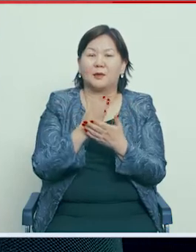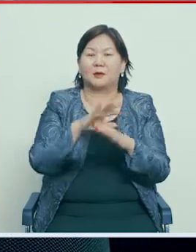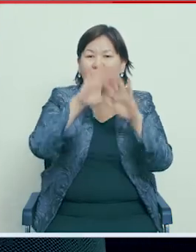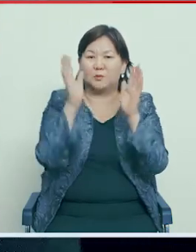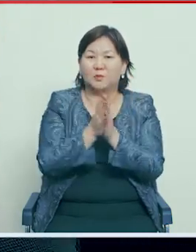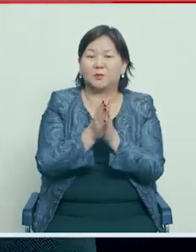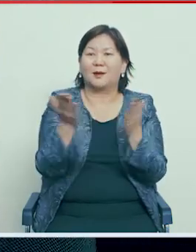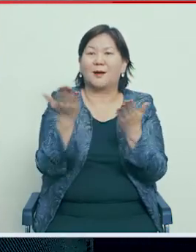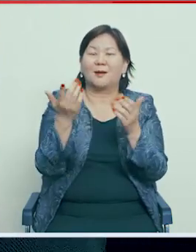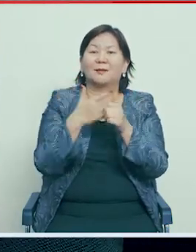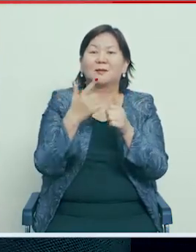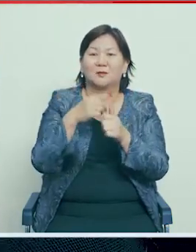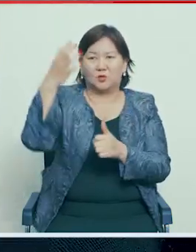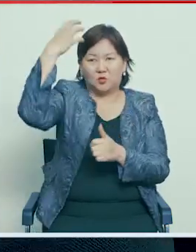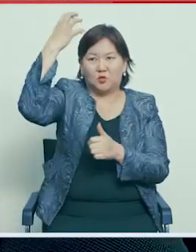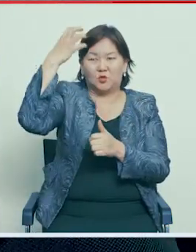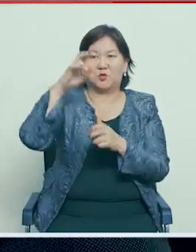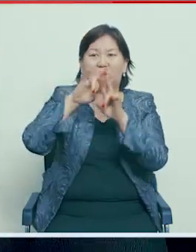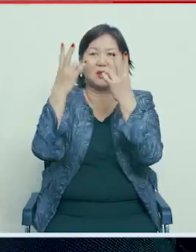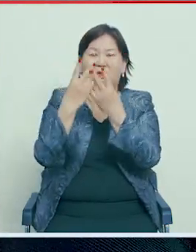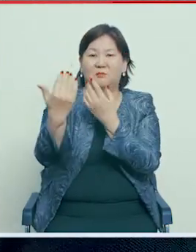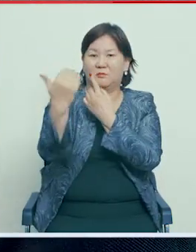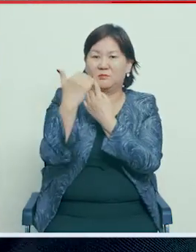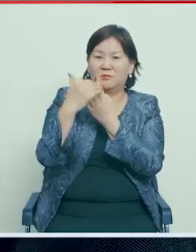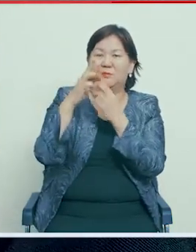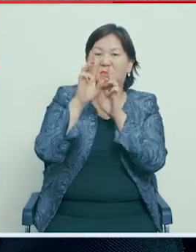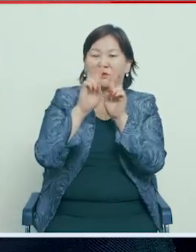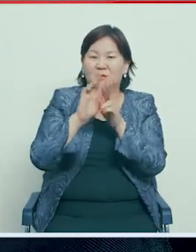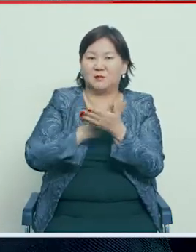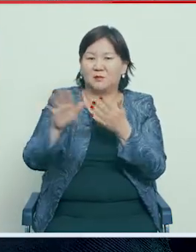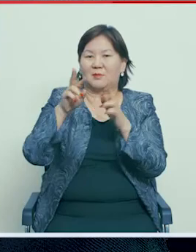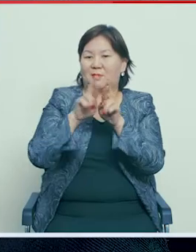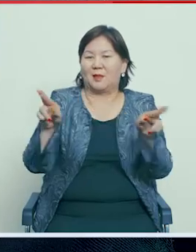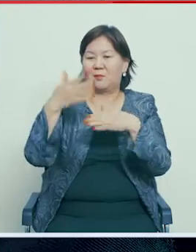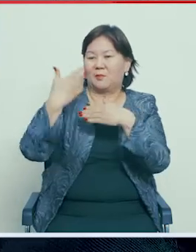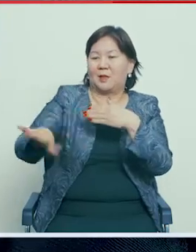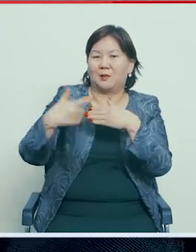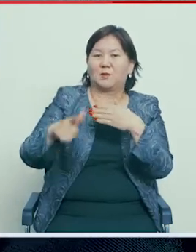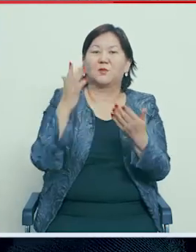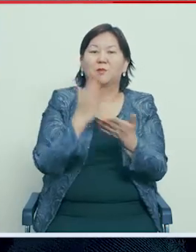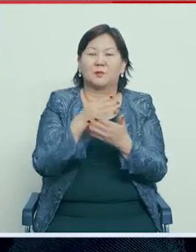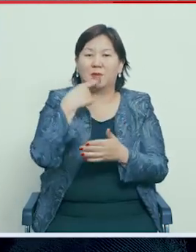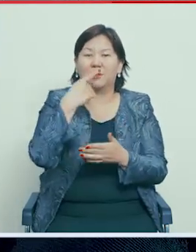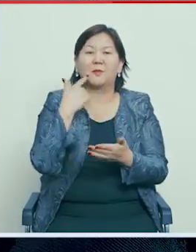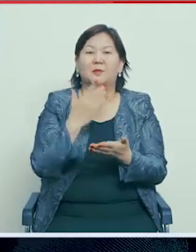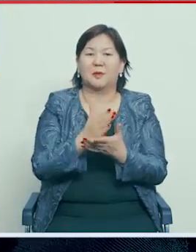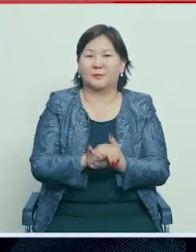бүгдийг хаана хинээс өгөөд байгаа төр нийгмээс бидэнд өгөөд цэвэр ялган гадуурхаж байгаа гэдгийг би яг энэ утгаар нь хэлмээр